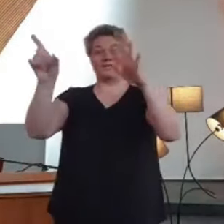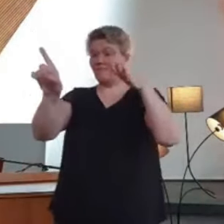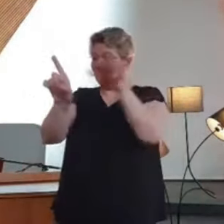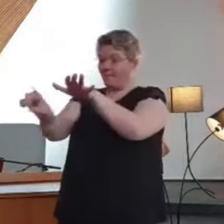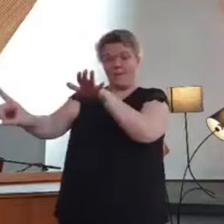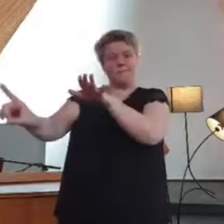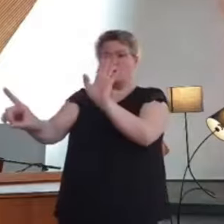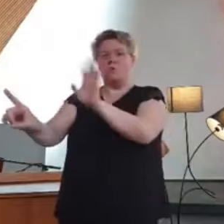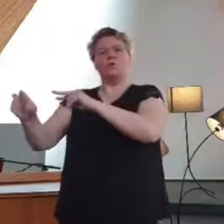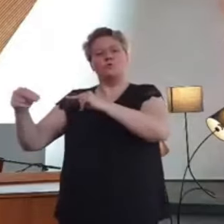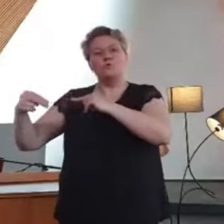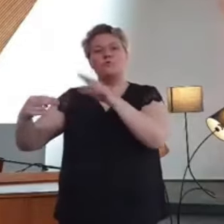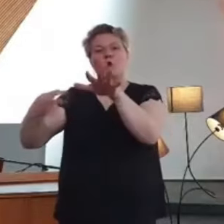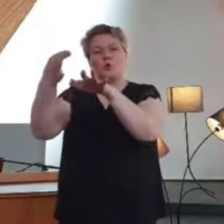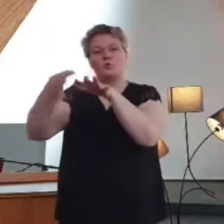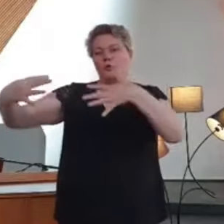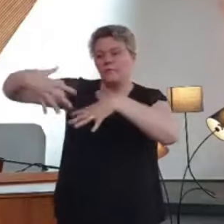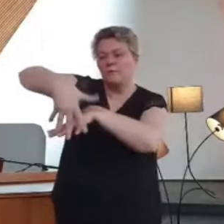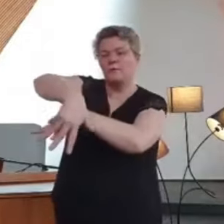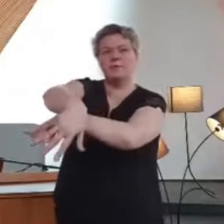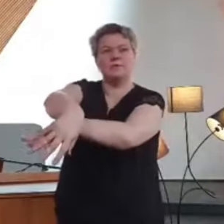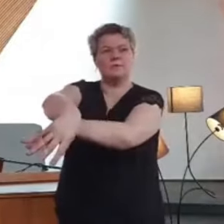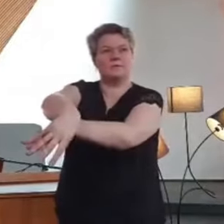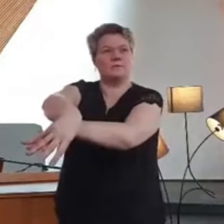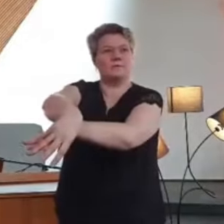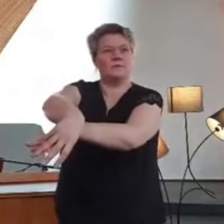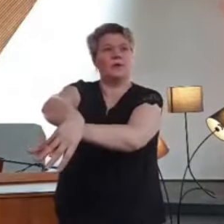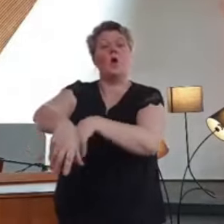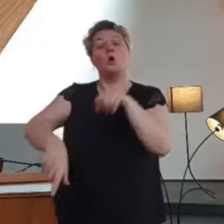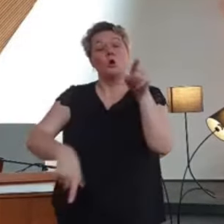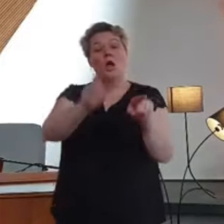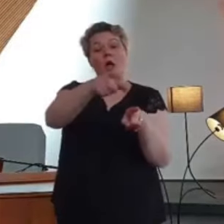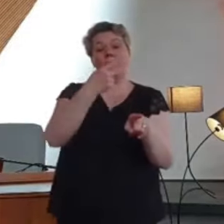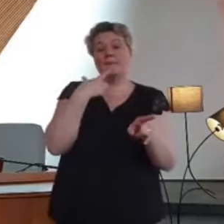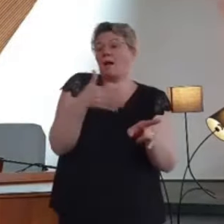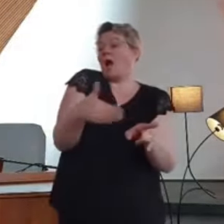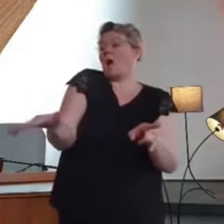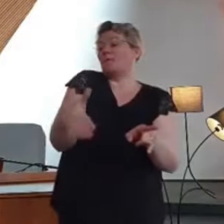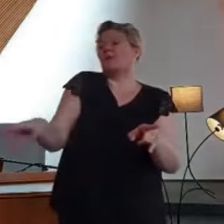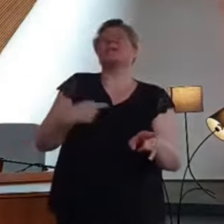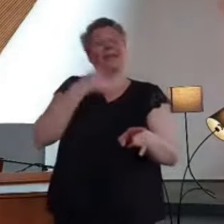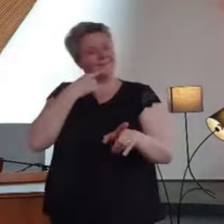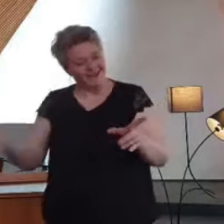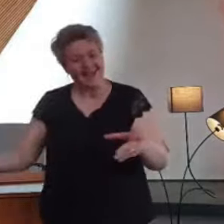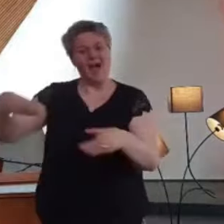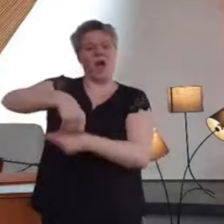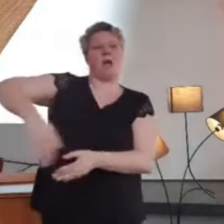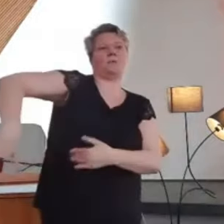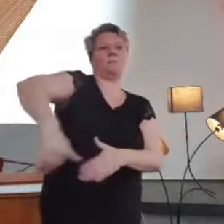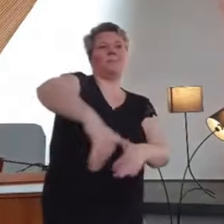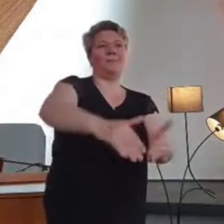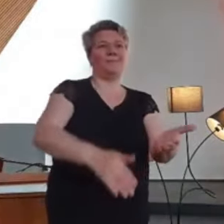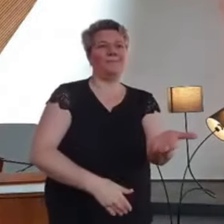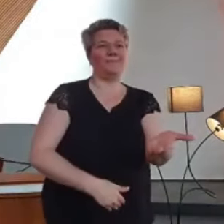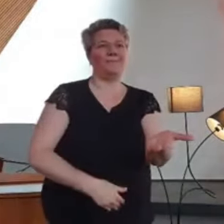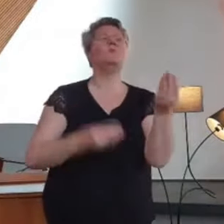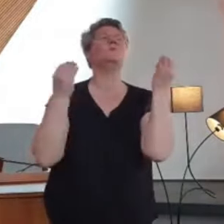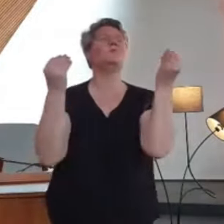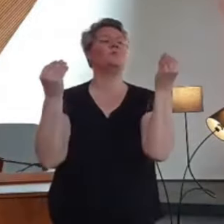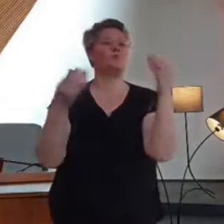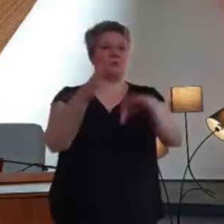beendet. Die Leute haben dich vor das Dorf geschickt, ich schicke dich zurück hinein. Also viele der